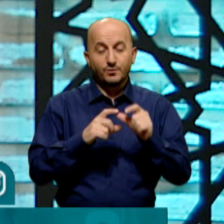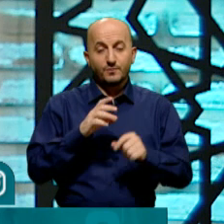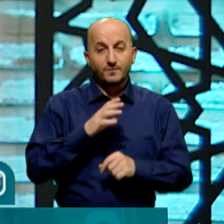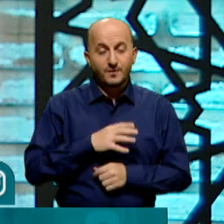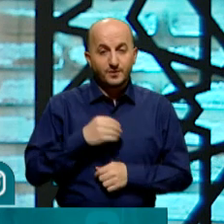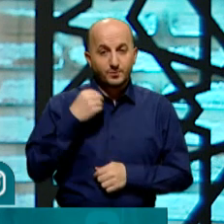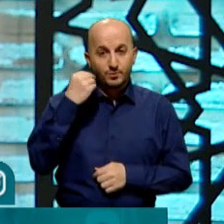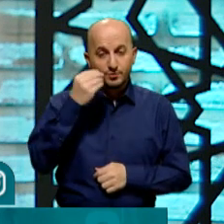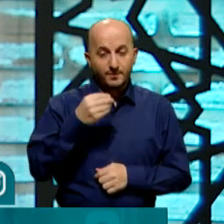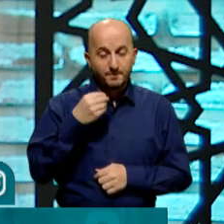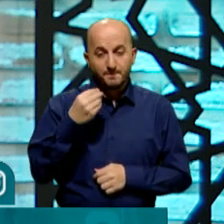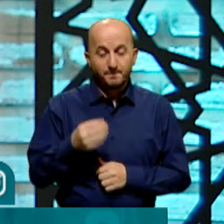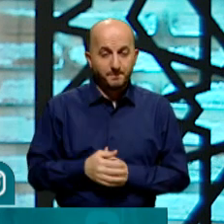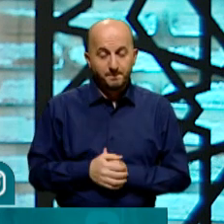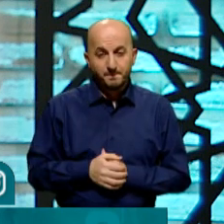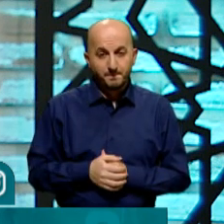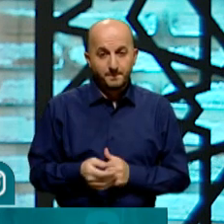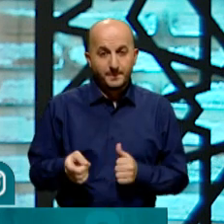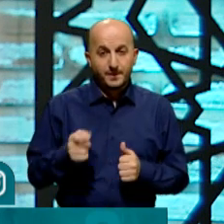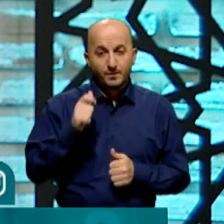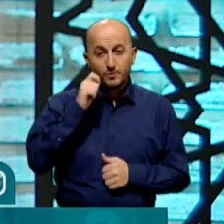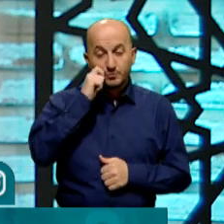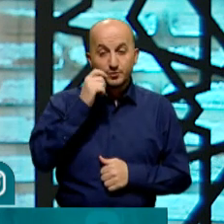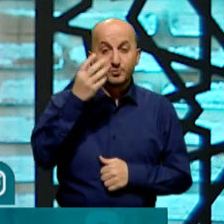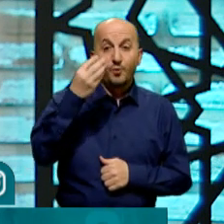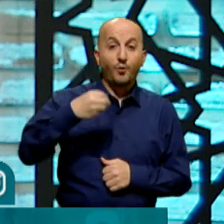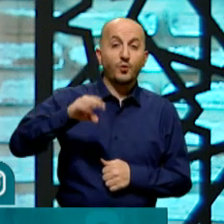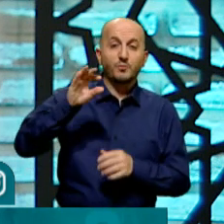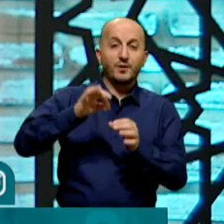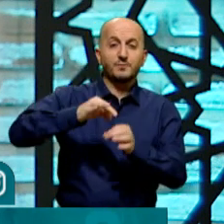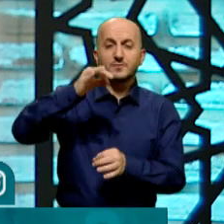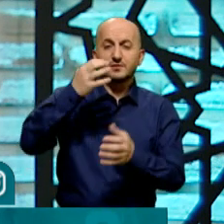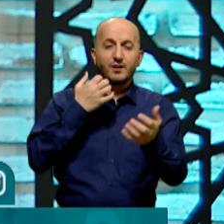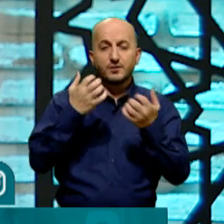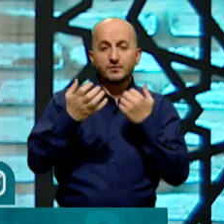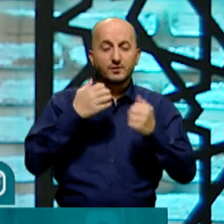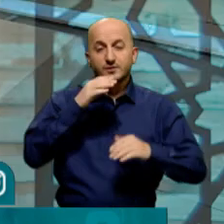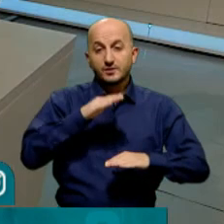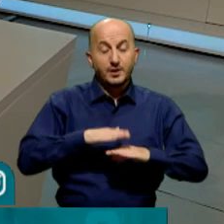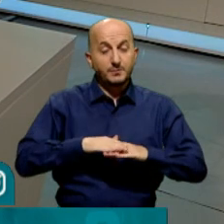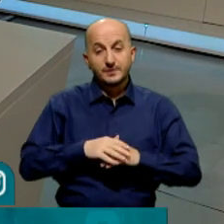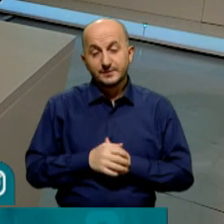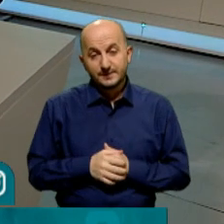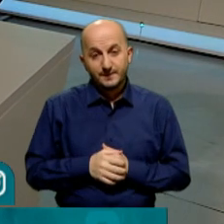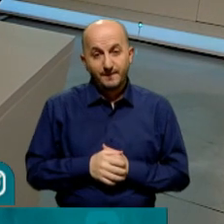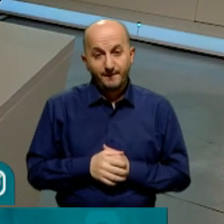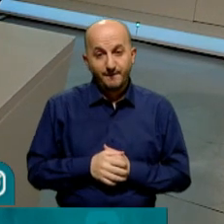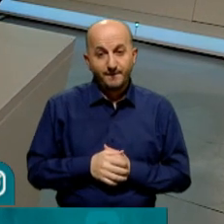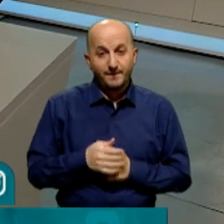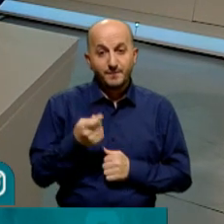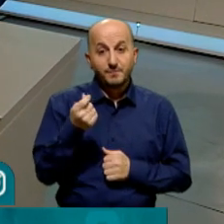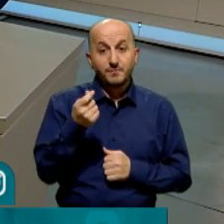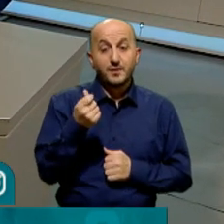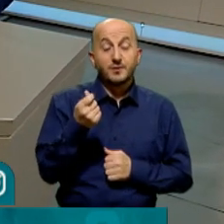Peki. Bir Müslüman olmayan birisiyle bir alışveriş yaptık hocam. Paramızı bir